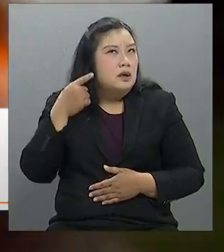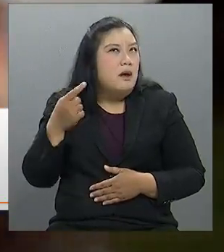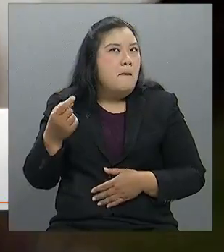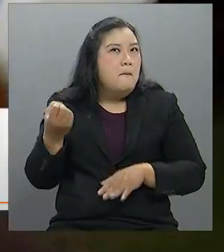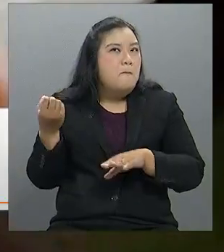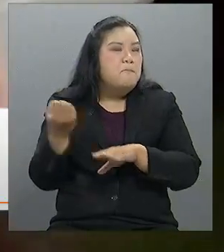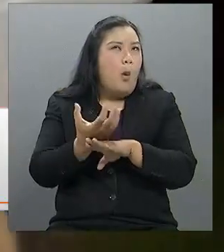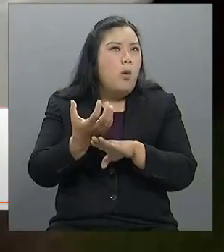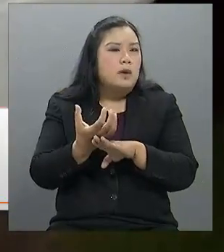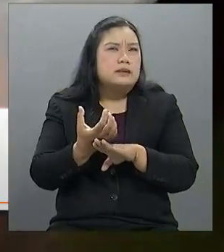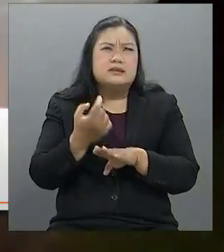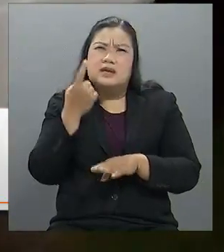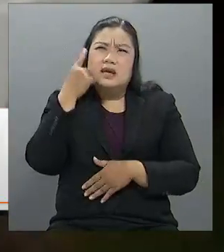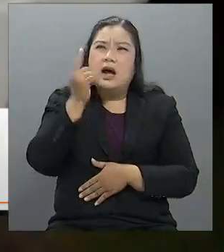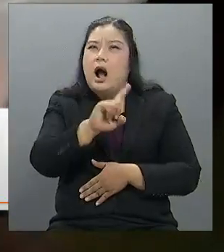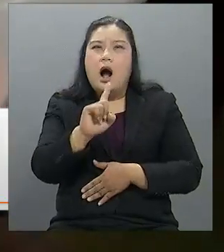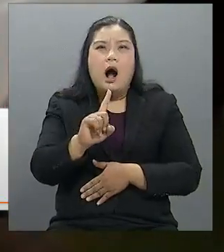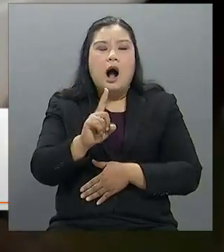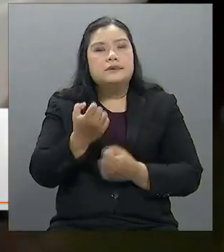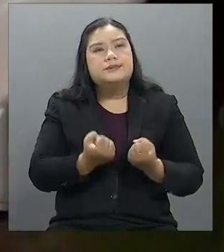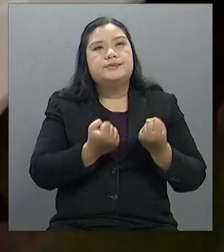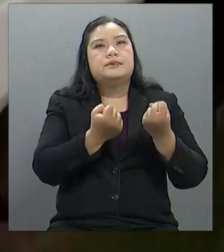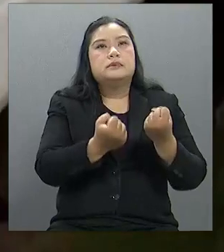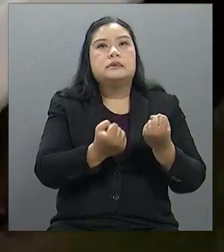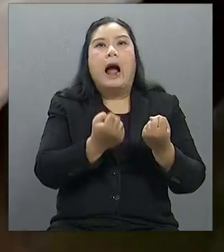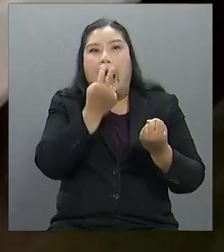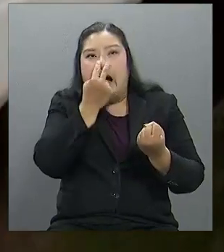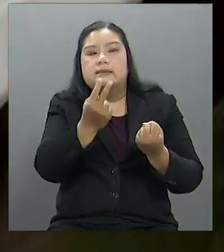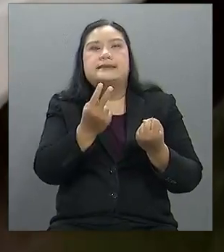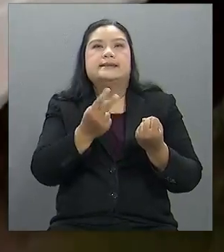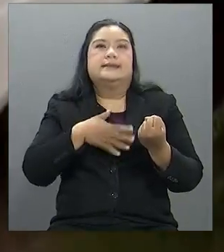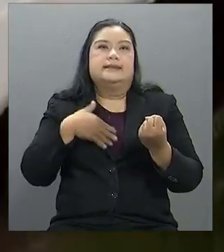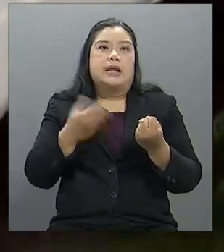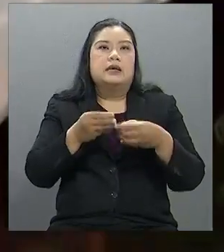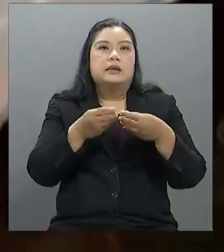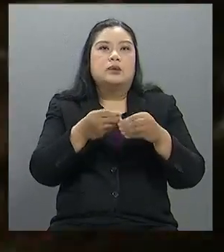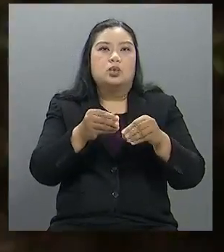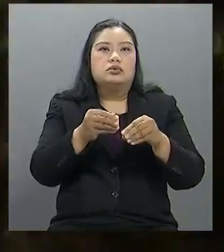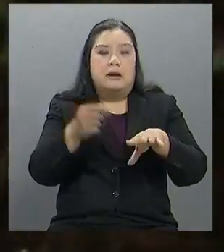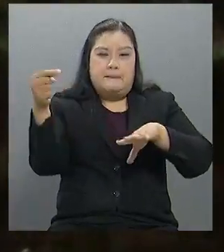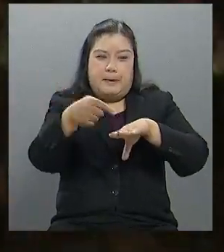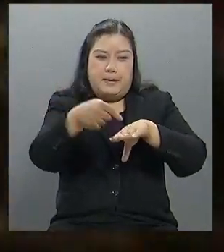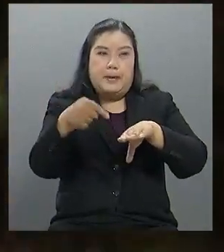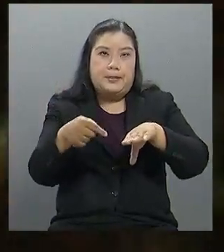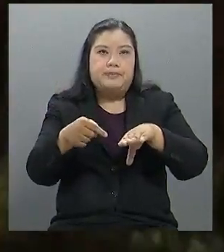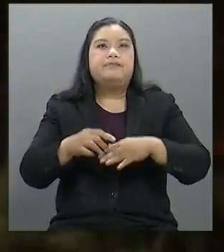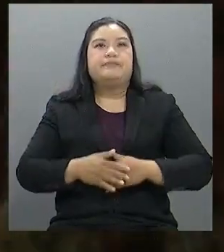คือแล้วผมไม่ข้าวโพดแล้วผมเบรกเลยแล้วติดต่อเข้ามาดูแล้วข้างหลังก็ตามมาก็เบรก เช่นเ